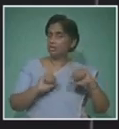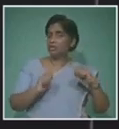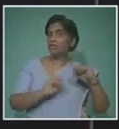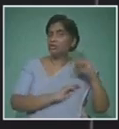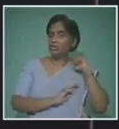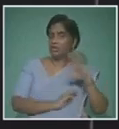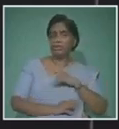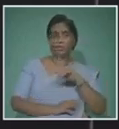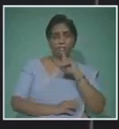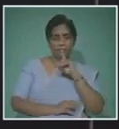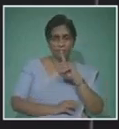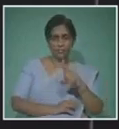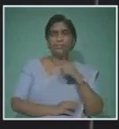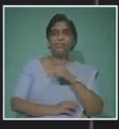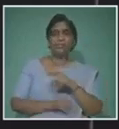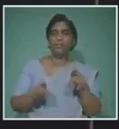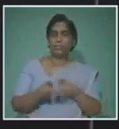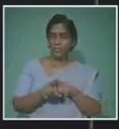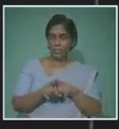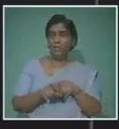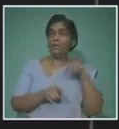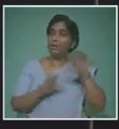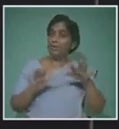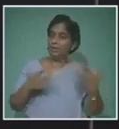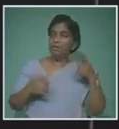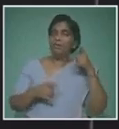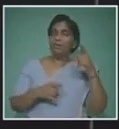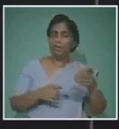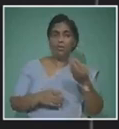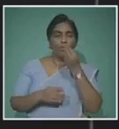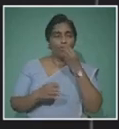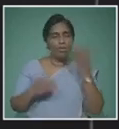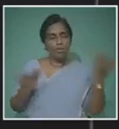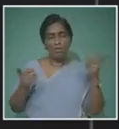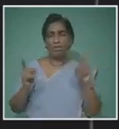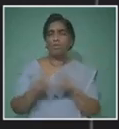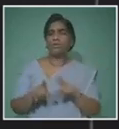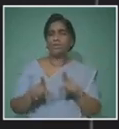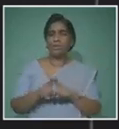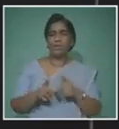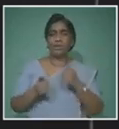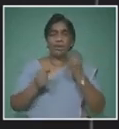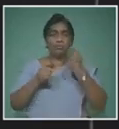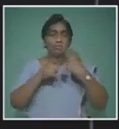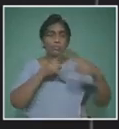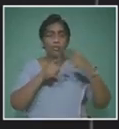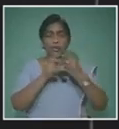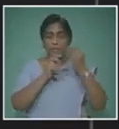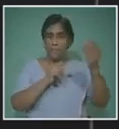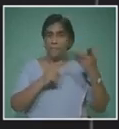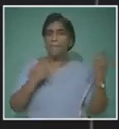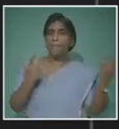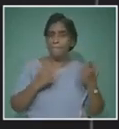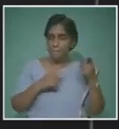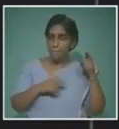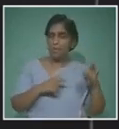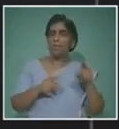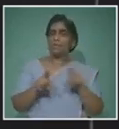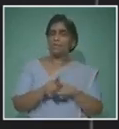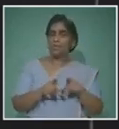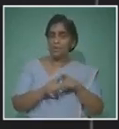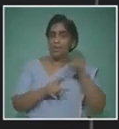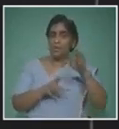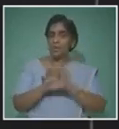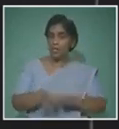කරන්න කියලා මම ඉල්ලා හිටනවා. මොකද හේතුව එහෙම නොවුනොත් ඔවුන්ට කන්න බෑ වගේම ලීසින් වාරිකය ගෙවන්න බෑ වගේම ඒ වගේ